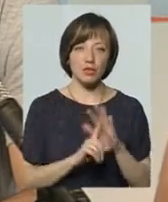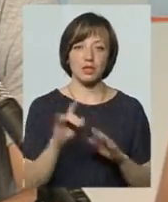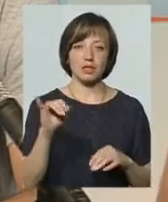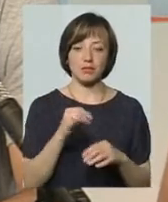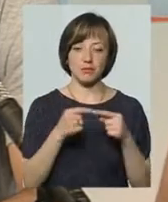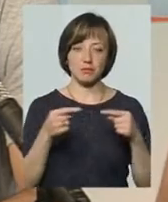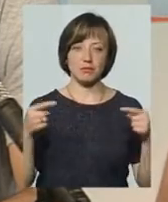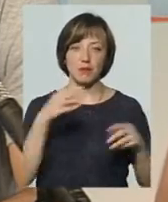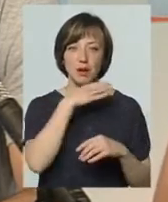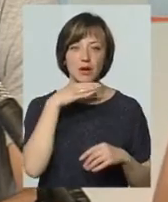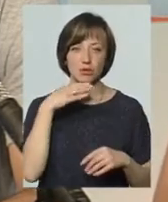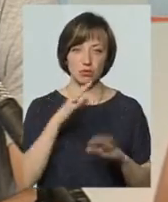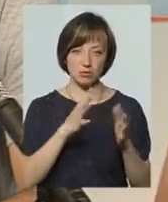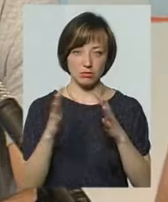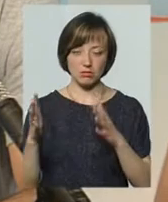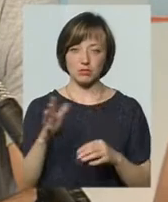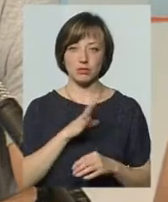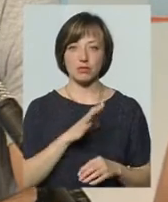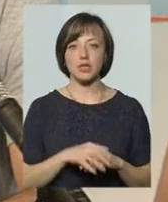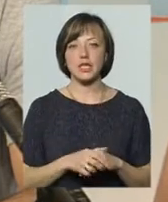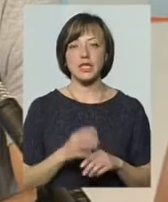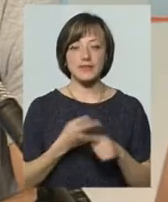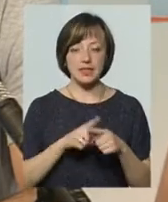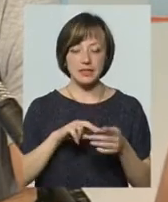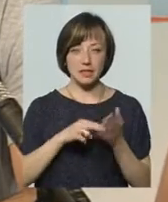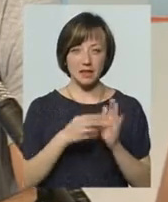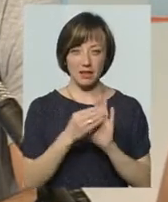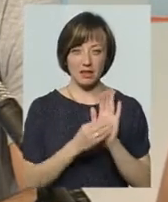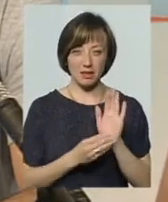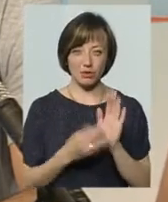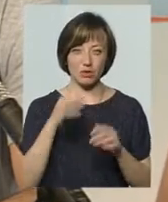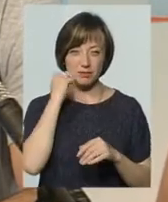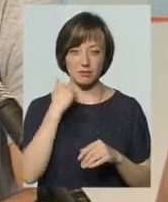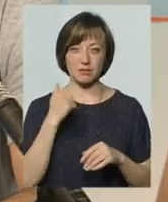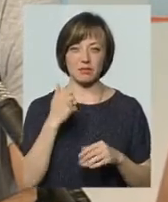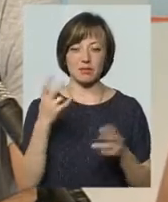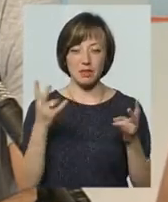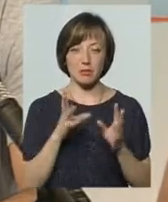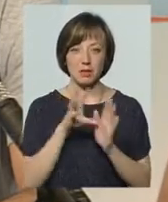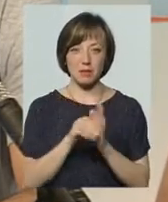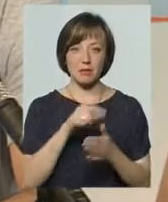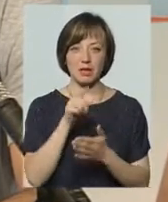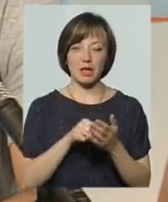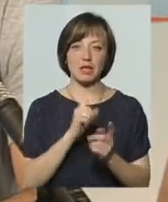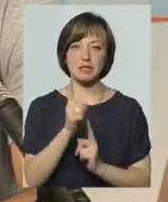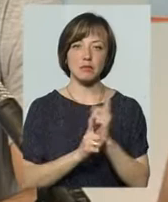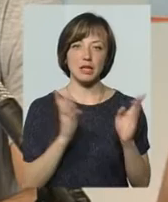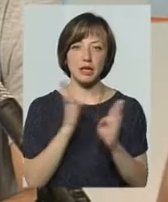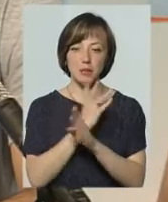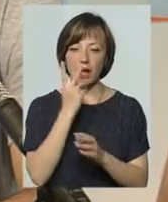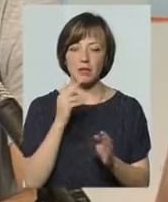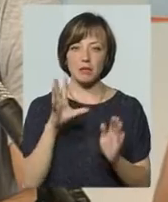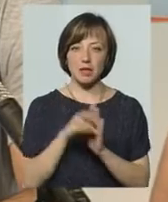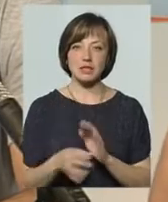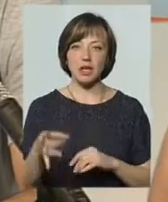ну, багато інших речей. І саме в цій стратегії теж дуже важливо передбачити ось це питання зміни клімату і адаптації